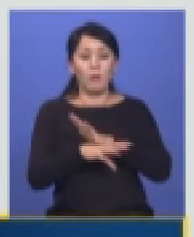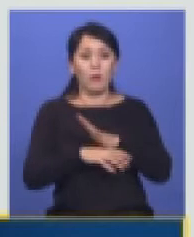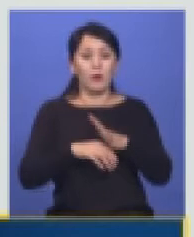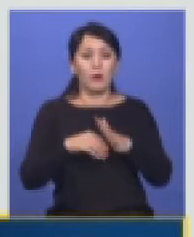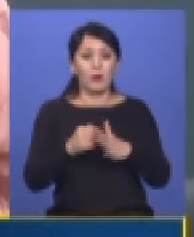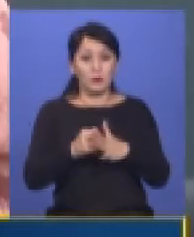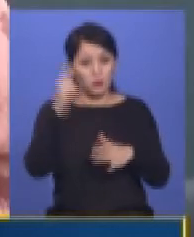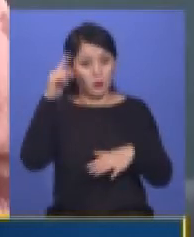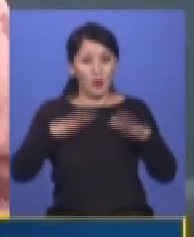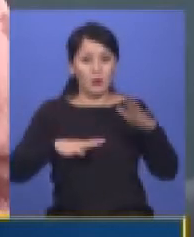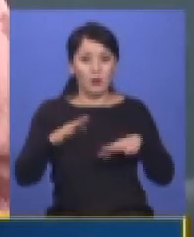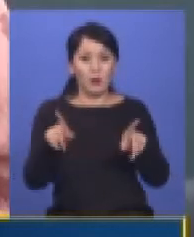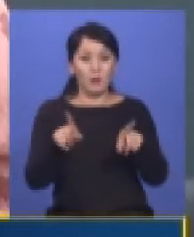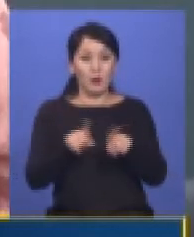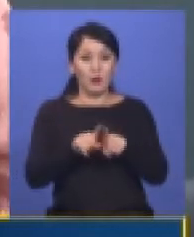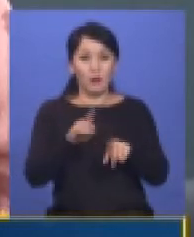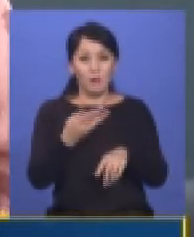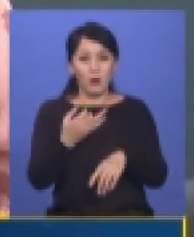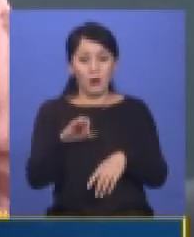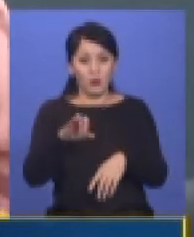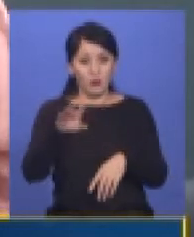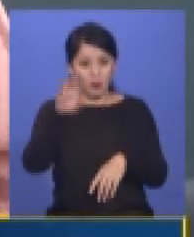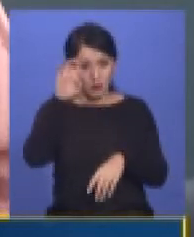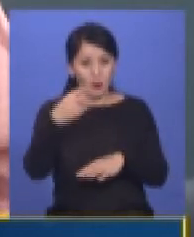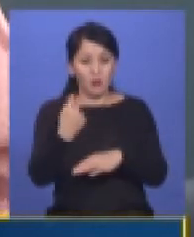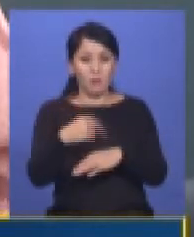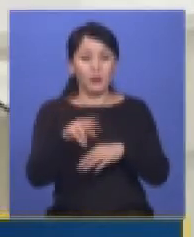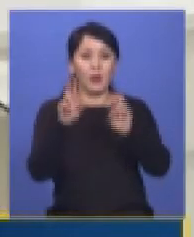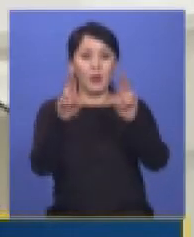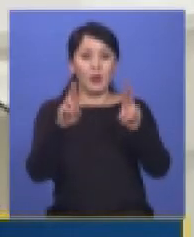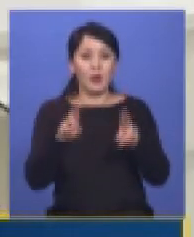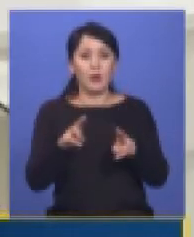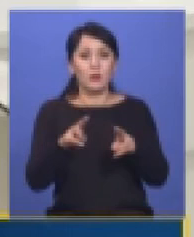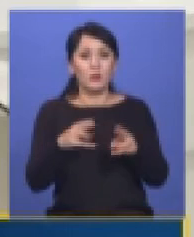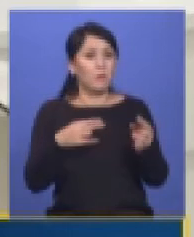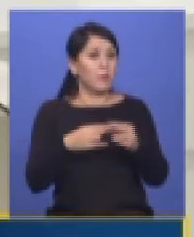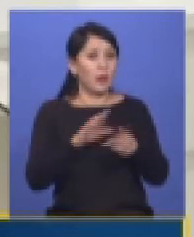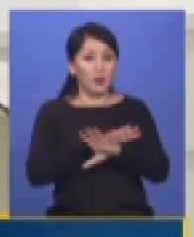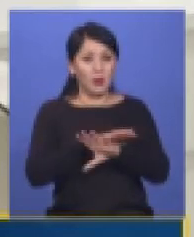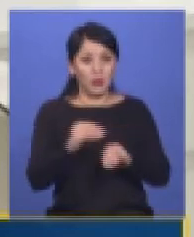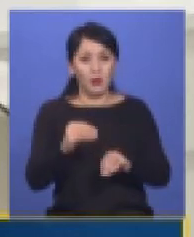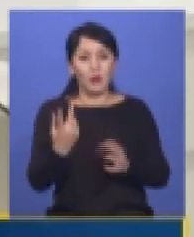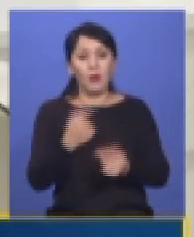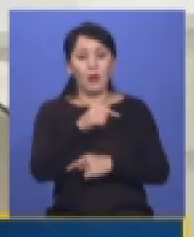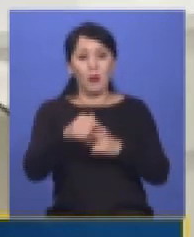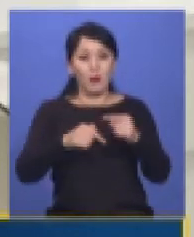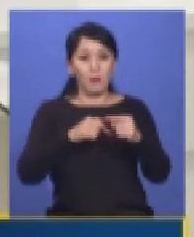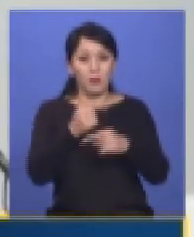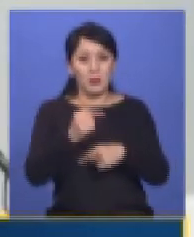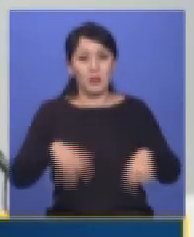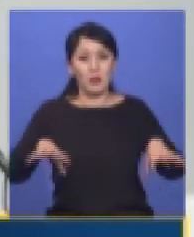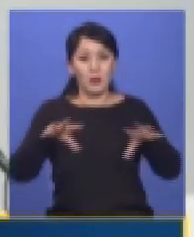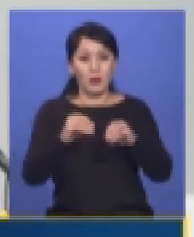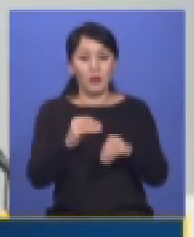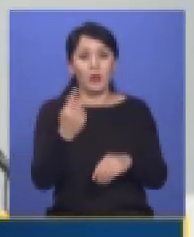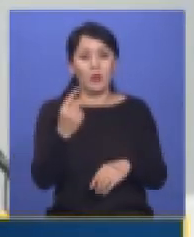деп күдіктелді. Сонымен қатар Жұмабаевтың мемлекеттік сатып алу шарттарын кедергісіз жасағаны үшін үш кәсіпкерлік субъектісінен жалпы соммасы